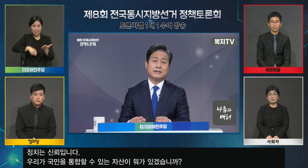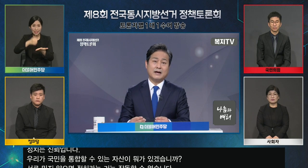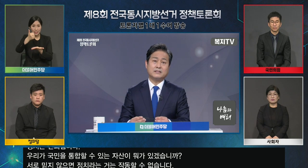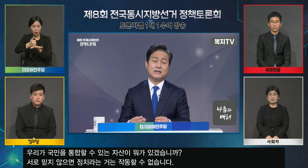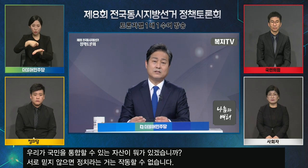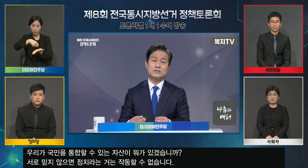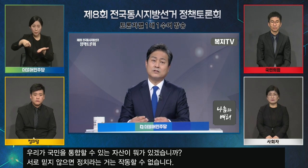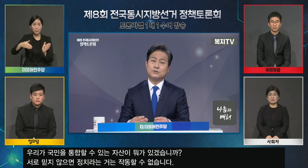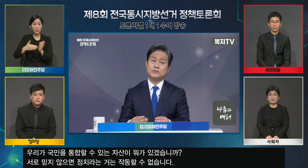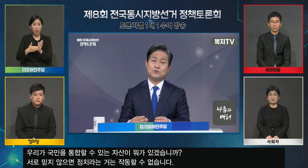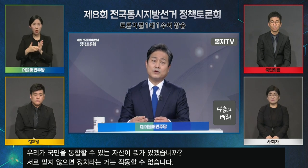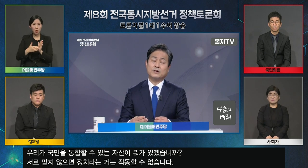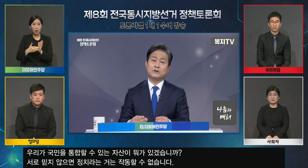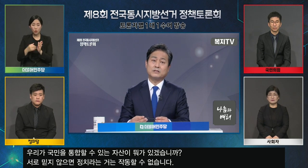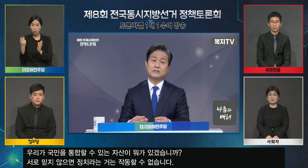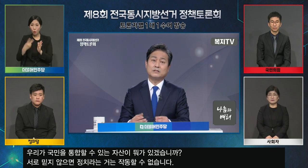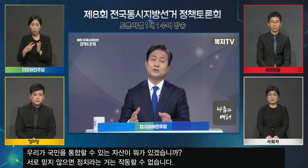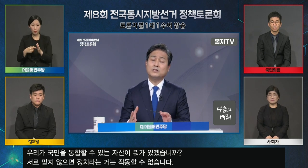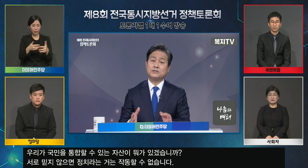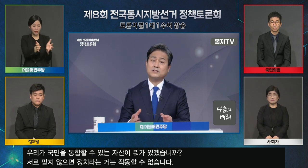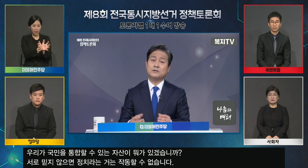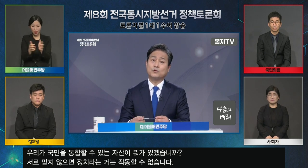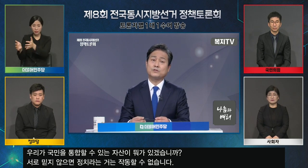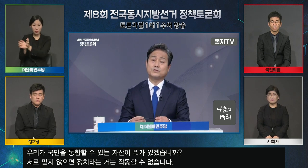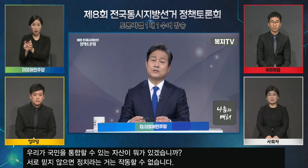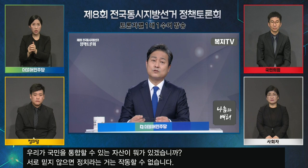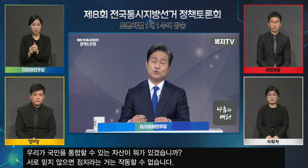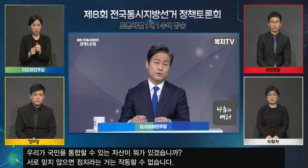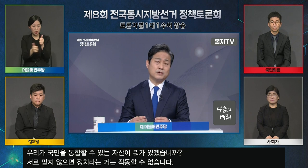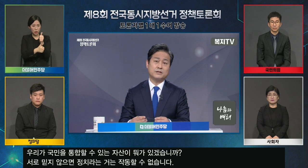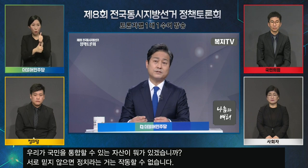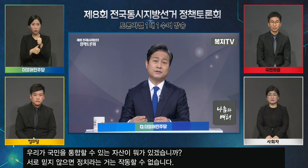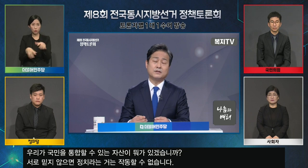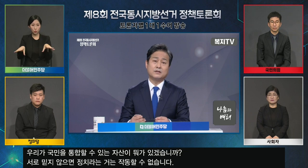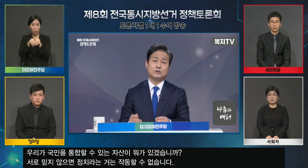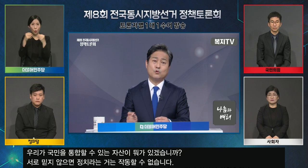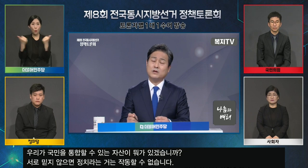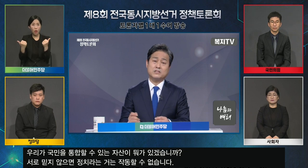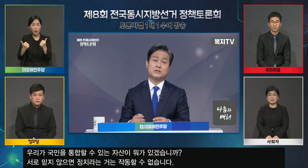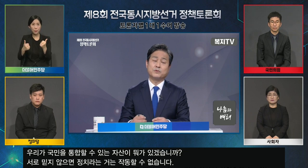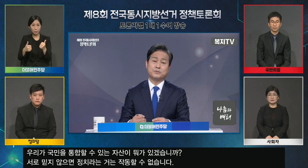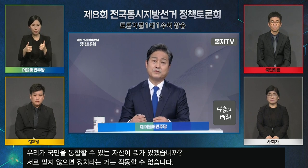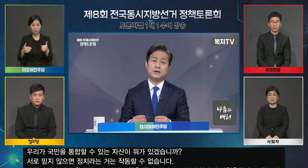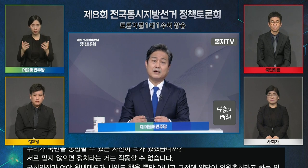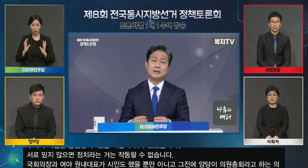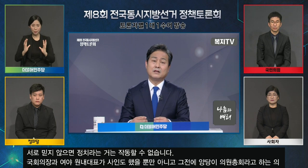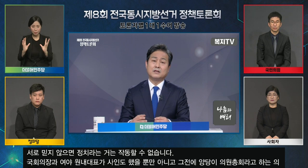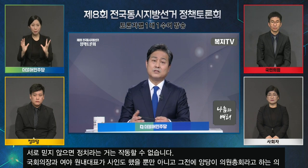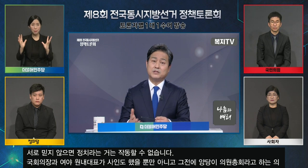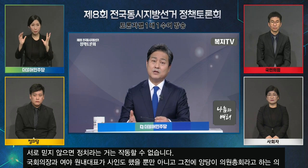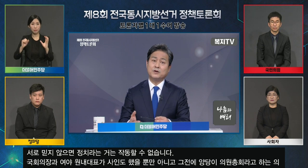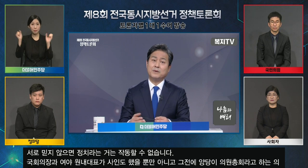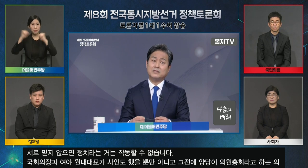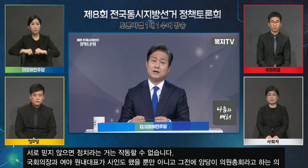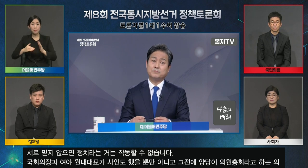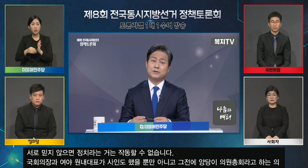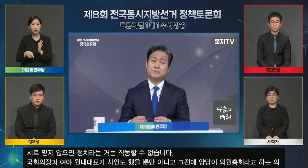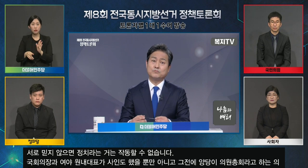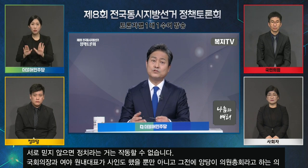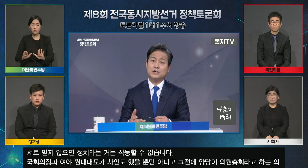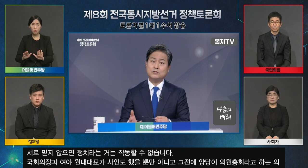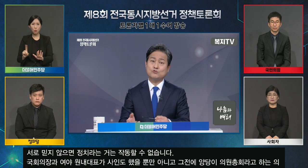양당의 의원총회라고 하는 의원들이 전체가 모여서 총회를 해서 통과를 시킨 법입니다. 지금 이재명